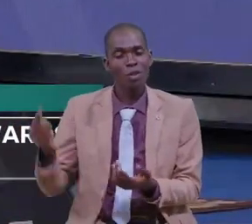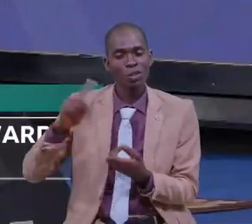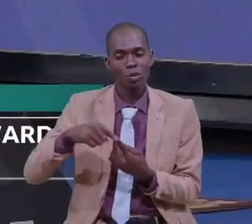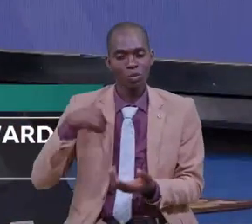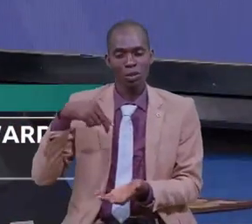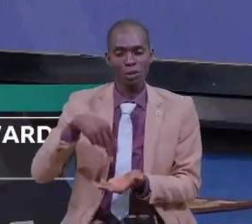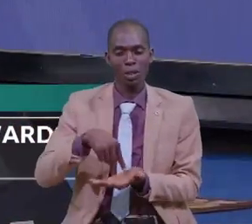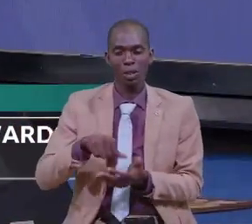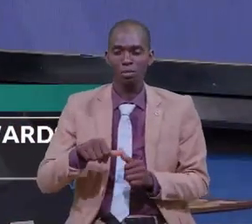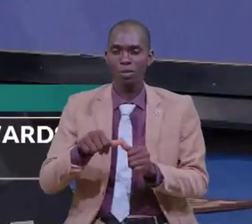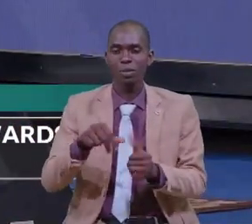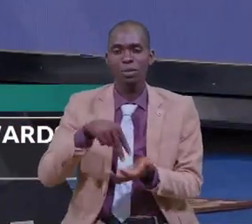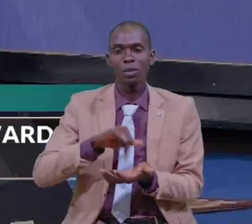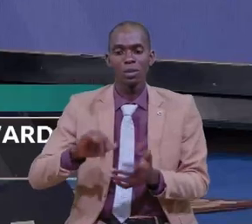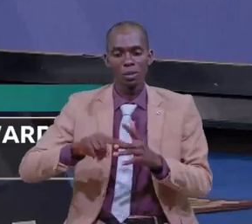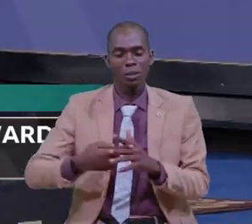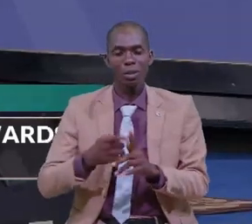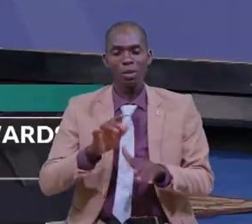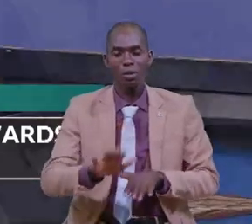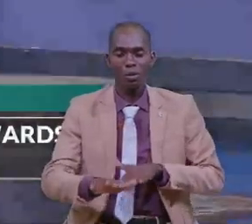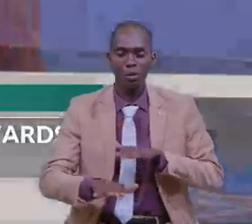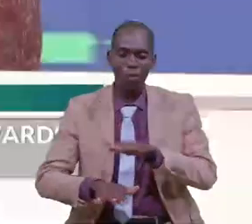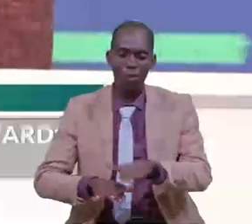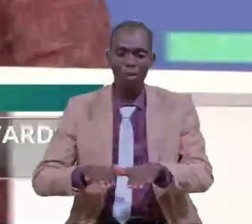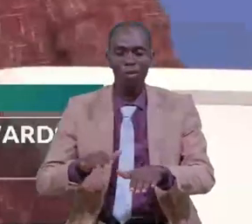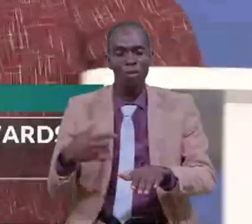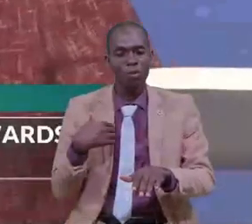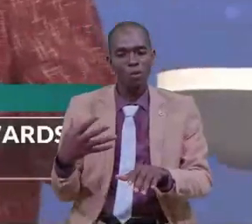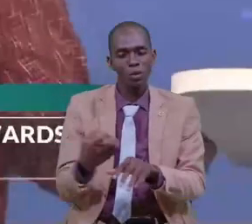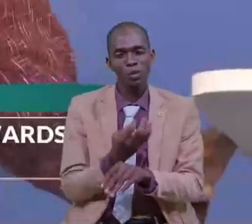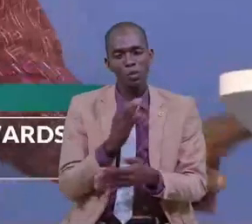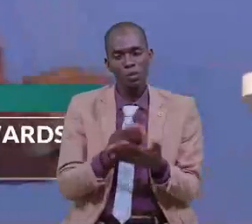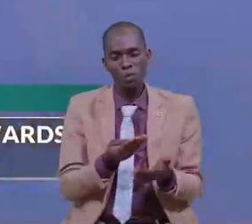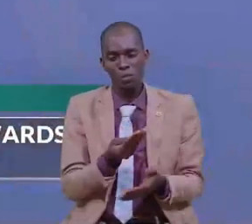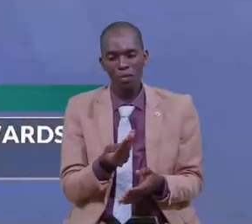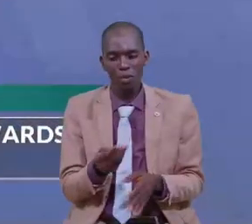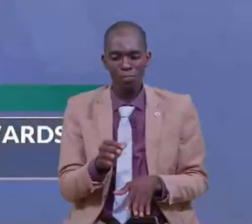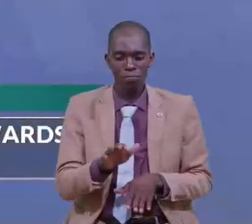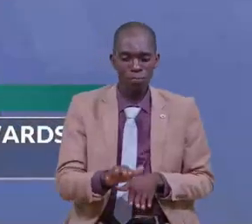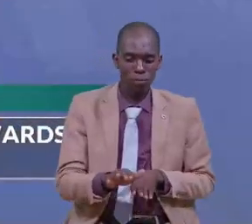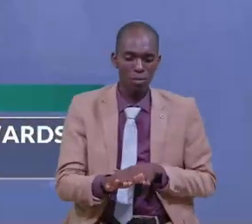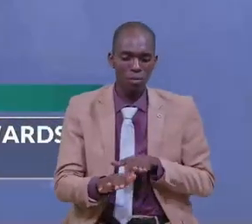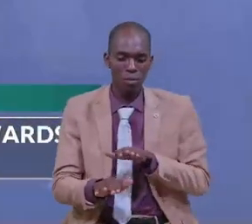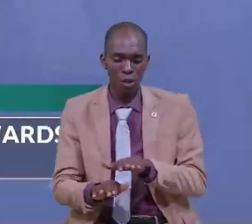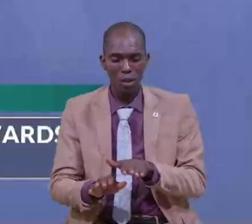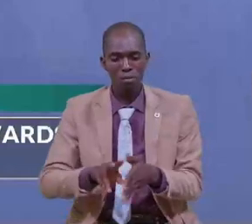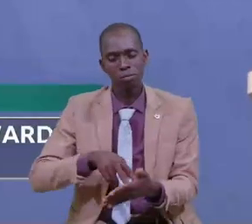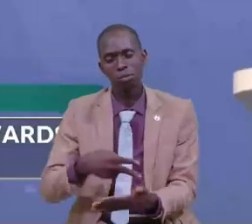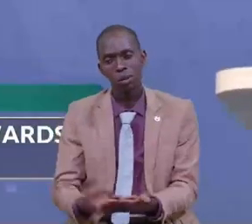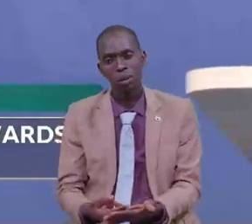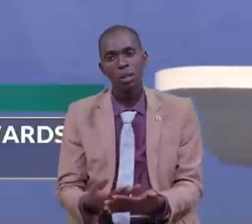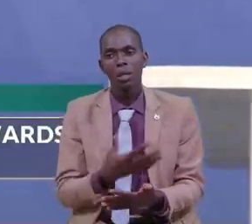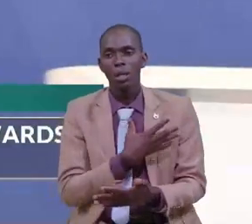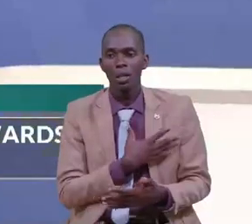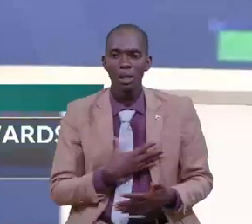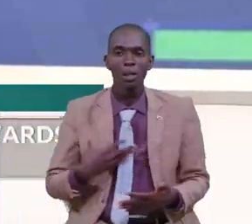sommes stables. Et nous avons commencé à marcher et nous faisons des pas et nous titubons. Est-ce